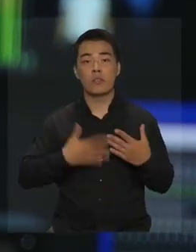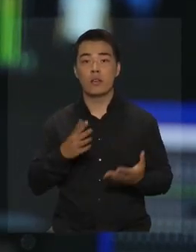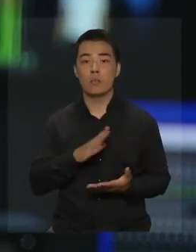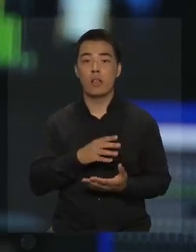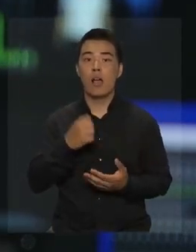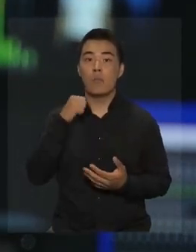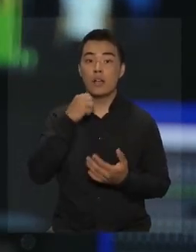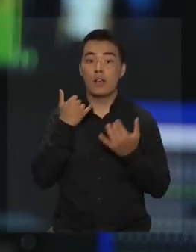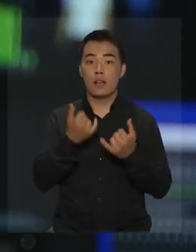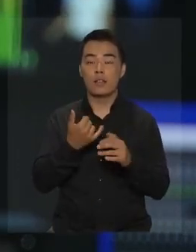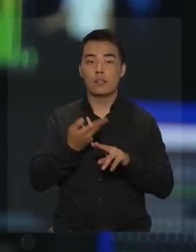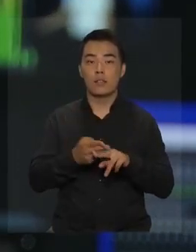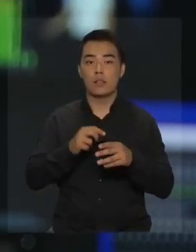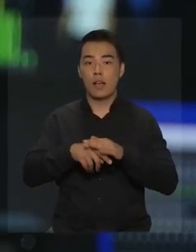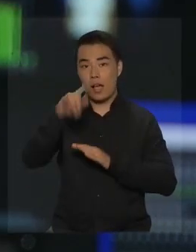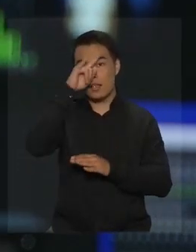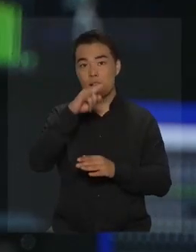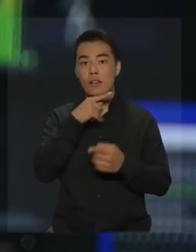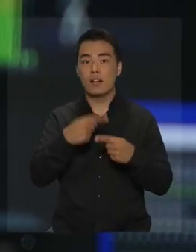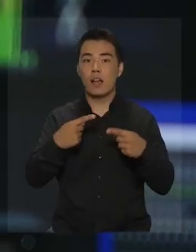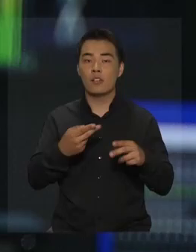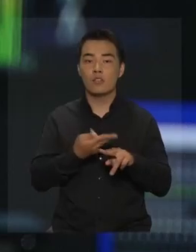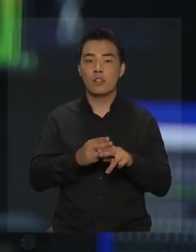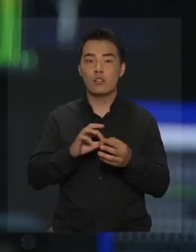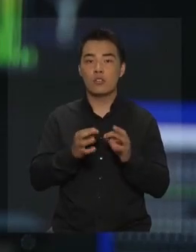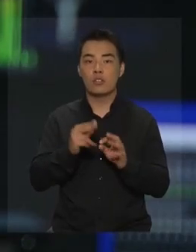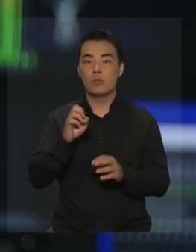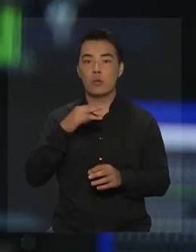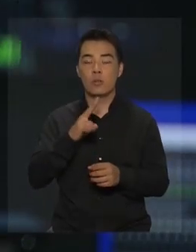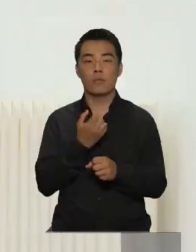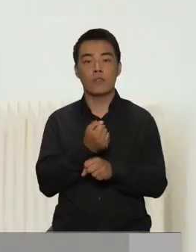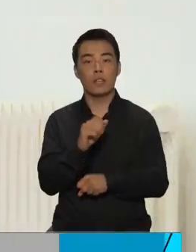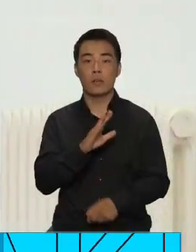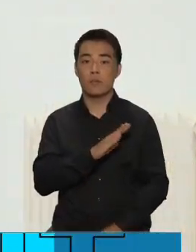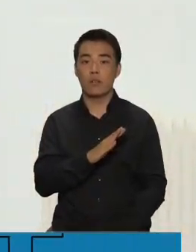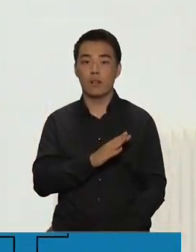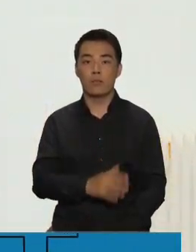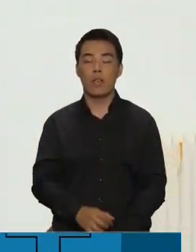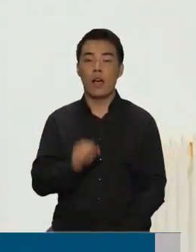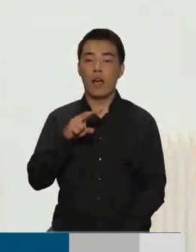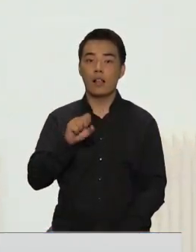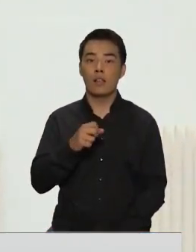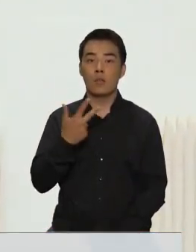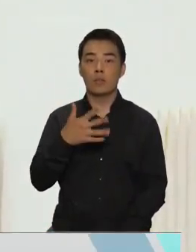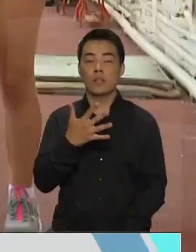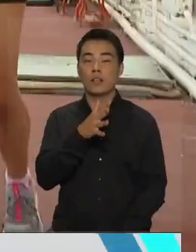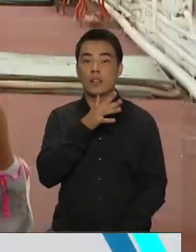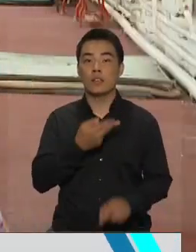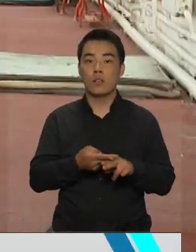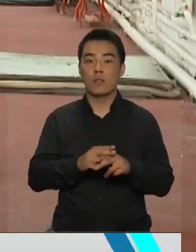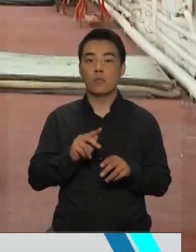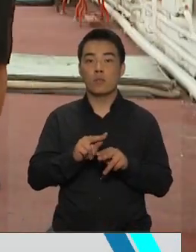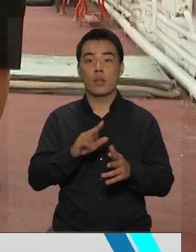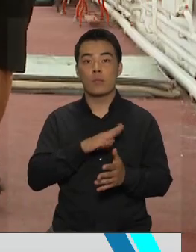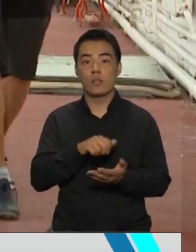әжей бүгінде Қазақстанның бірнеше дүркін чемпионы атанып үлгерген. Алла Мян 35 жыл ұстаз болған, бастауыш